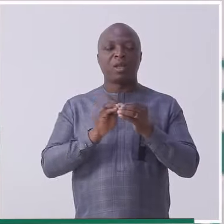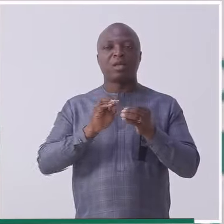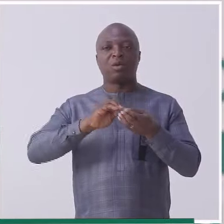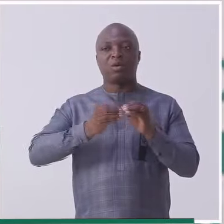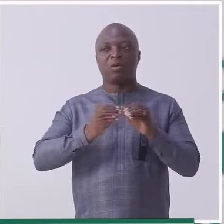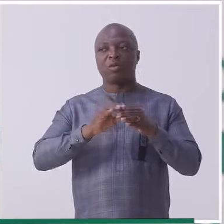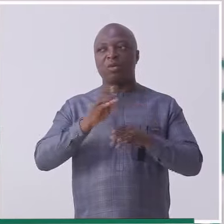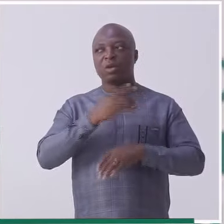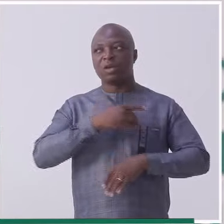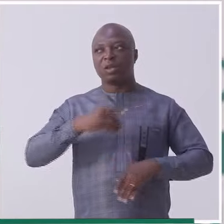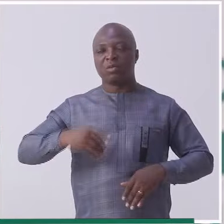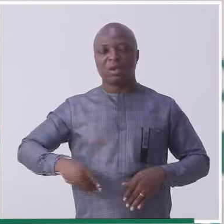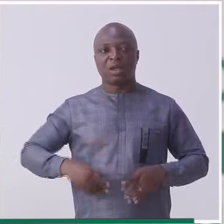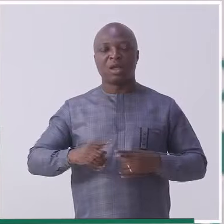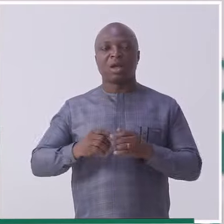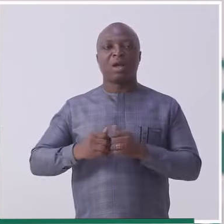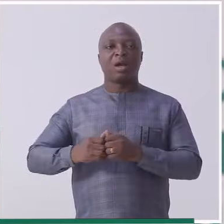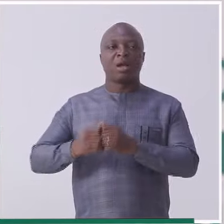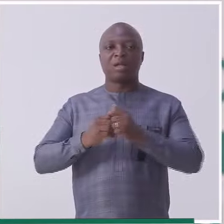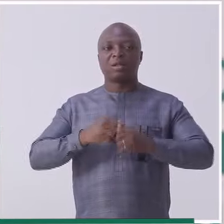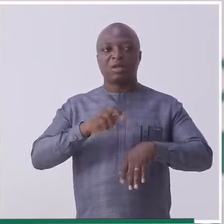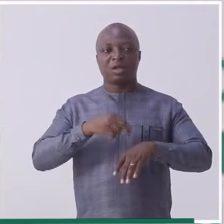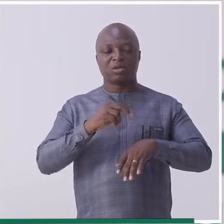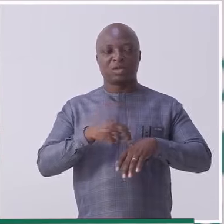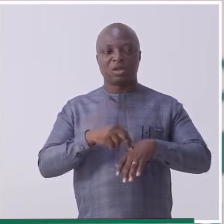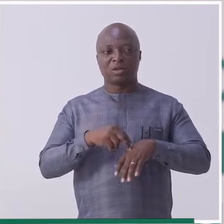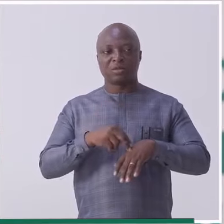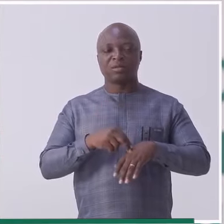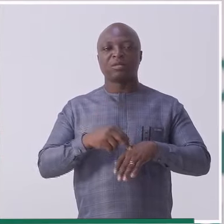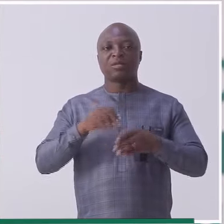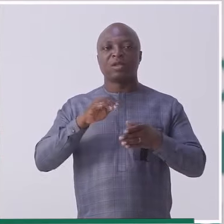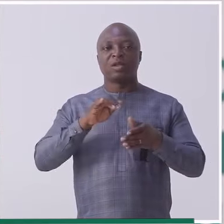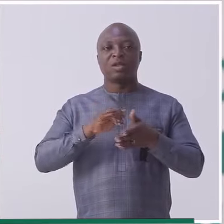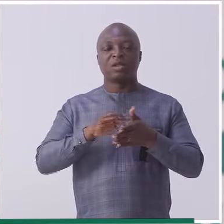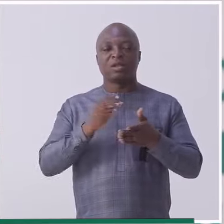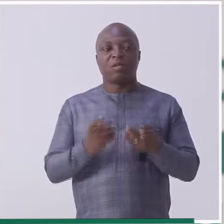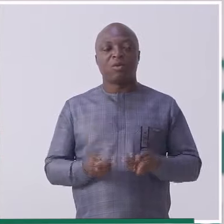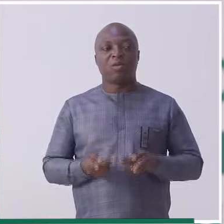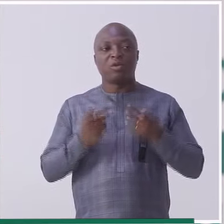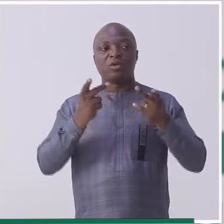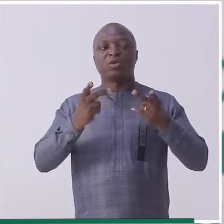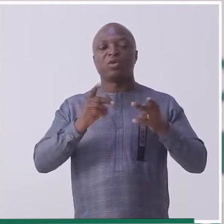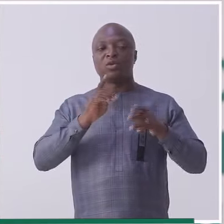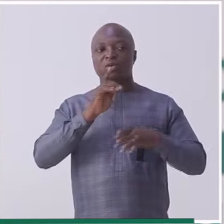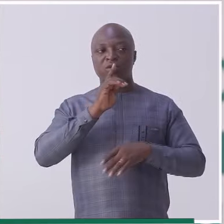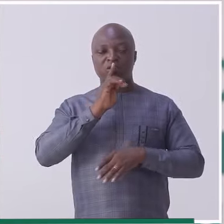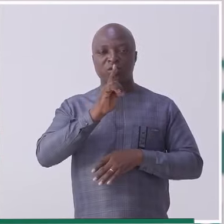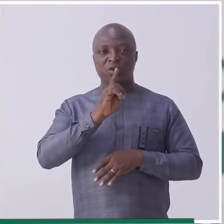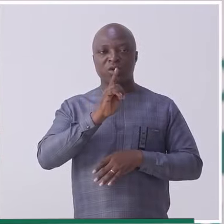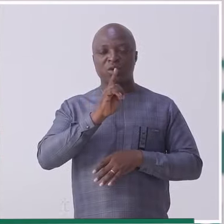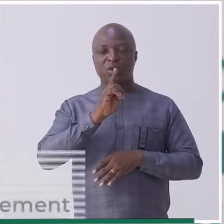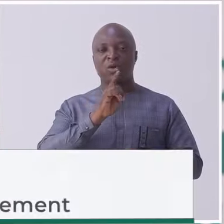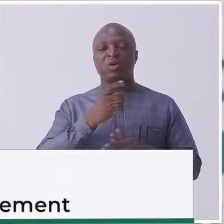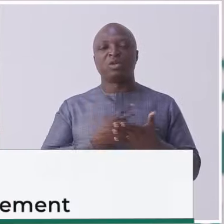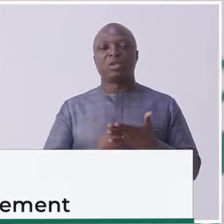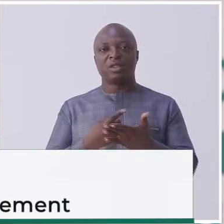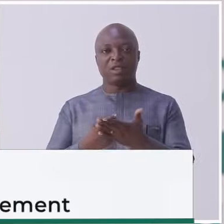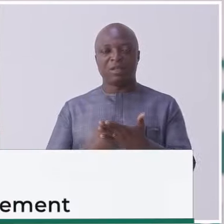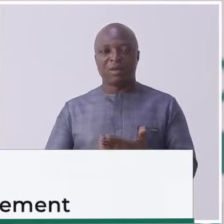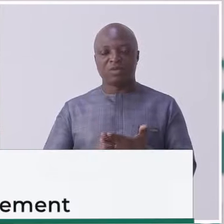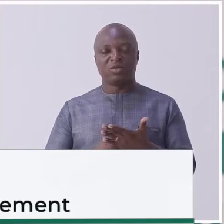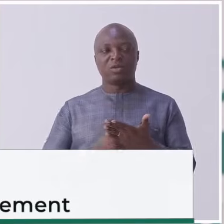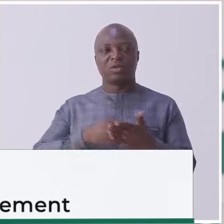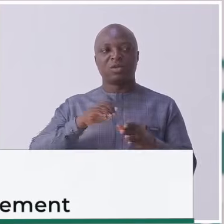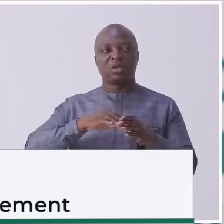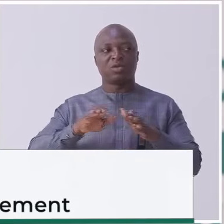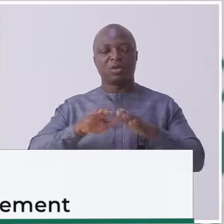nombre de députés à l'Assemblée nationale. Ces propositions ont été débattues au sein